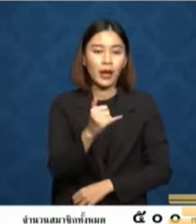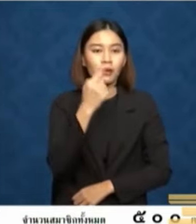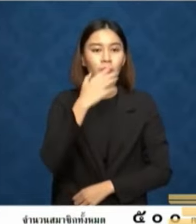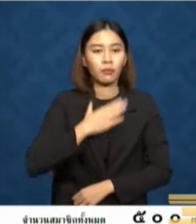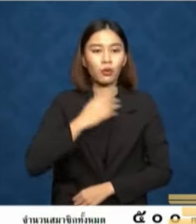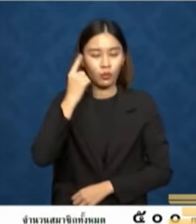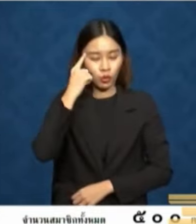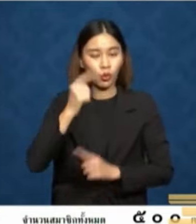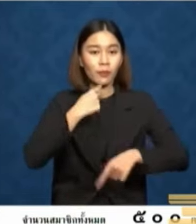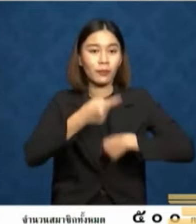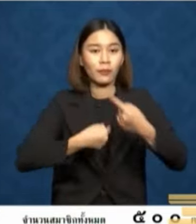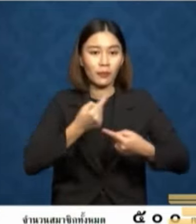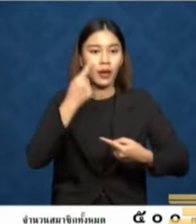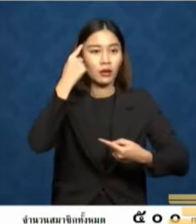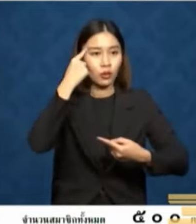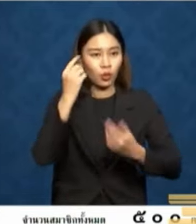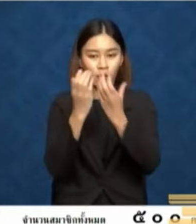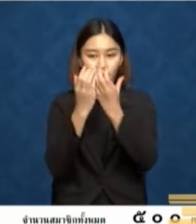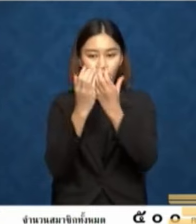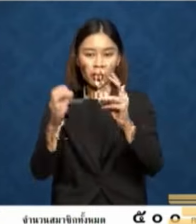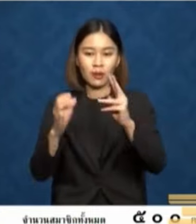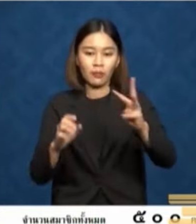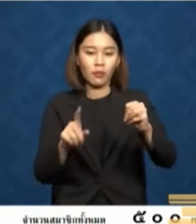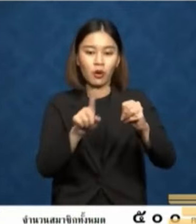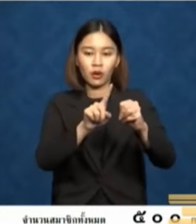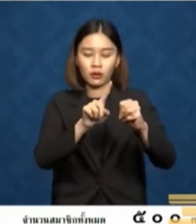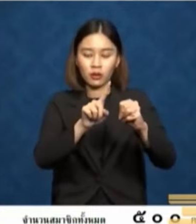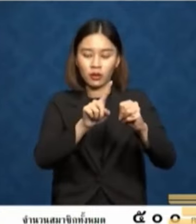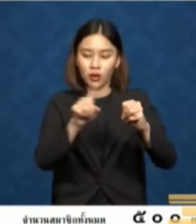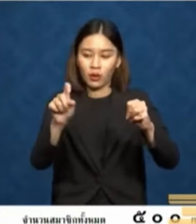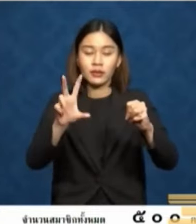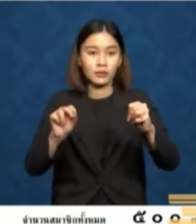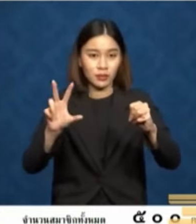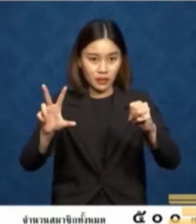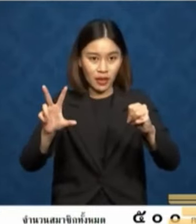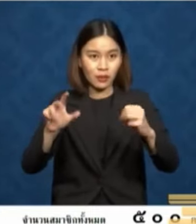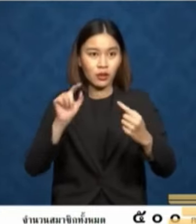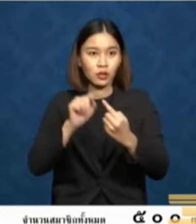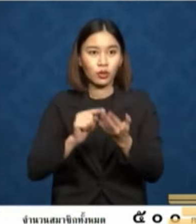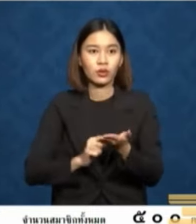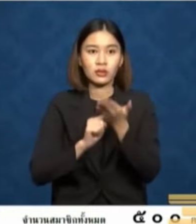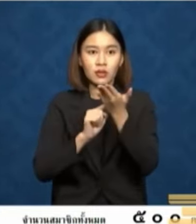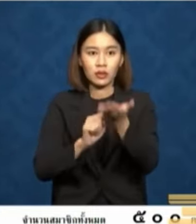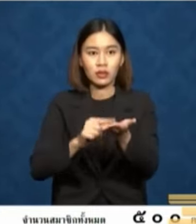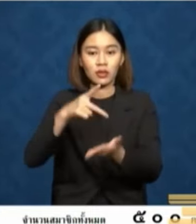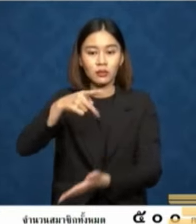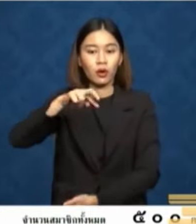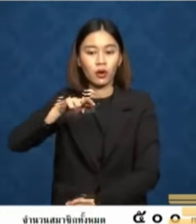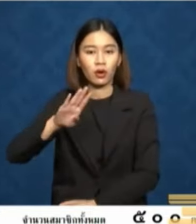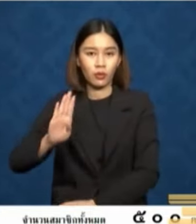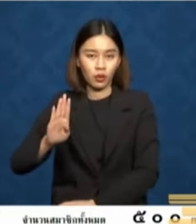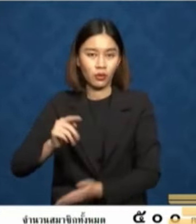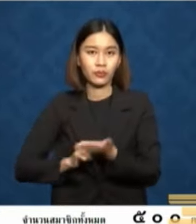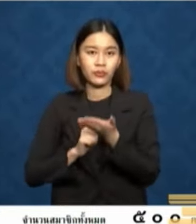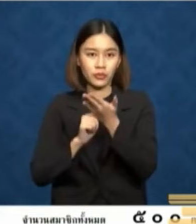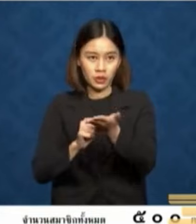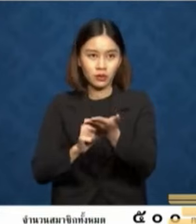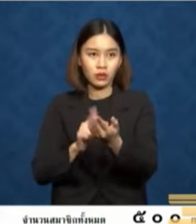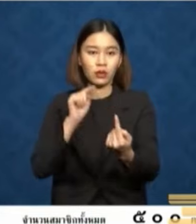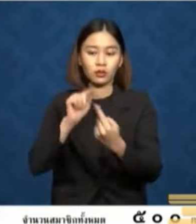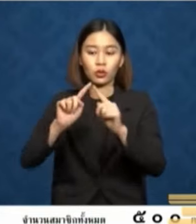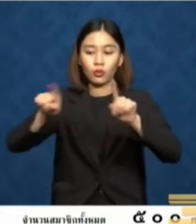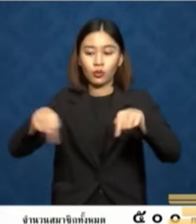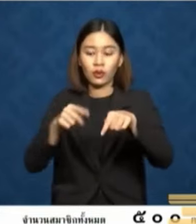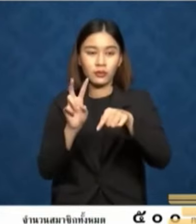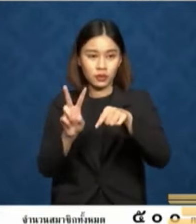ครับมันเป็นรัฐธรรมนูญมาตรา 110 133การเสนอร่างพระราชบัญญัติมันเข้ากับวง